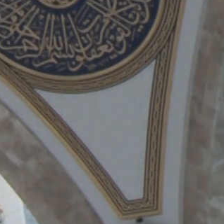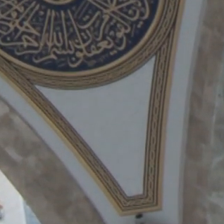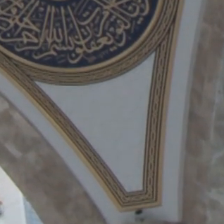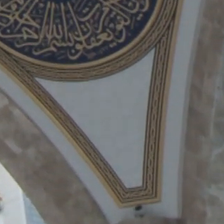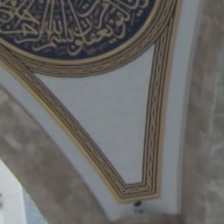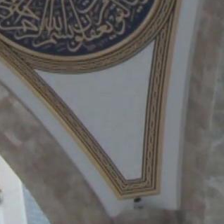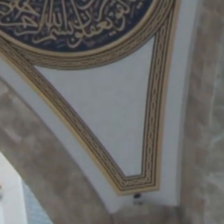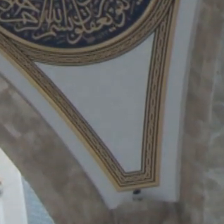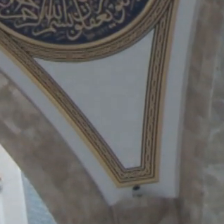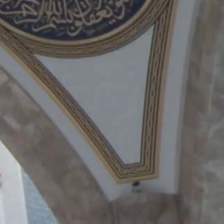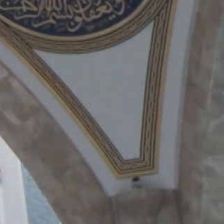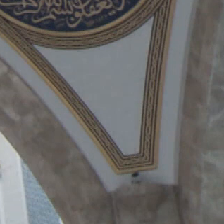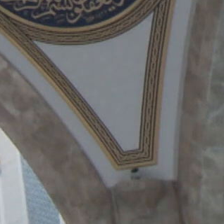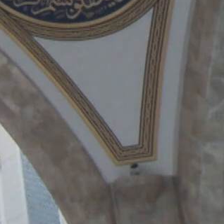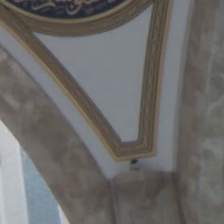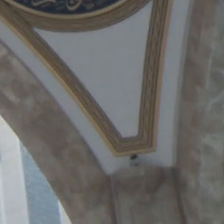الشيطان الرجيم